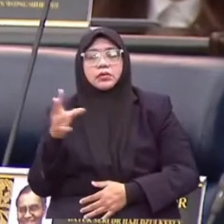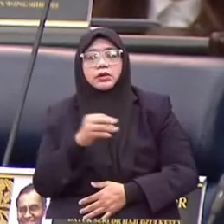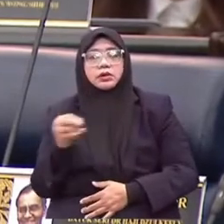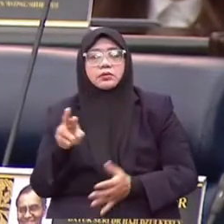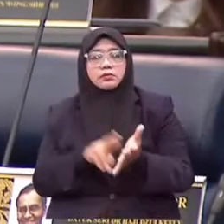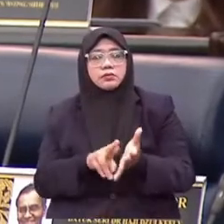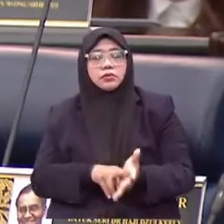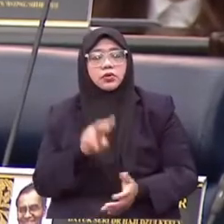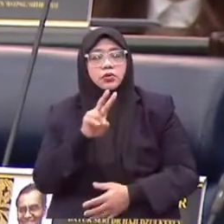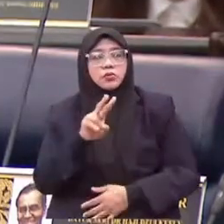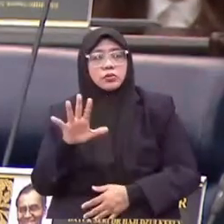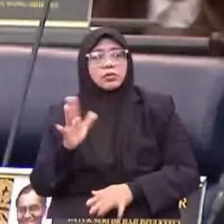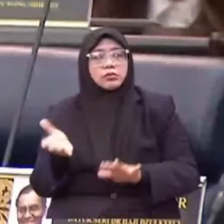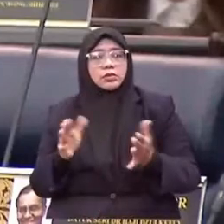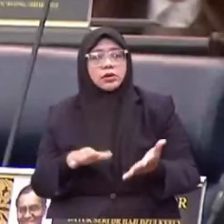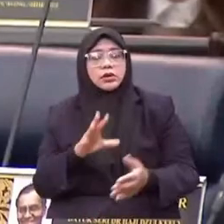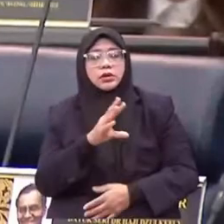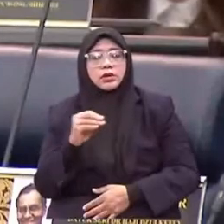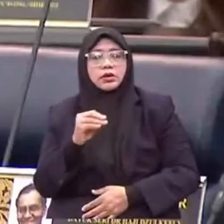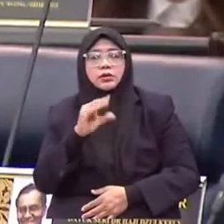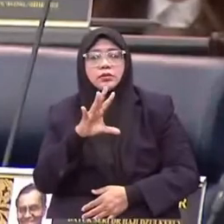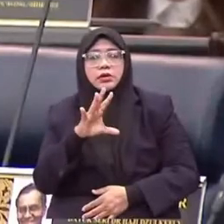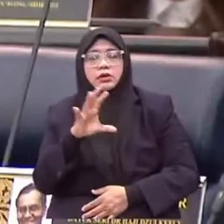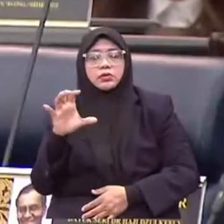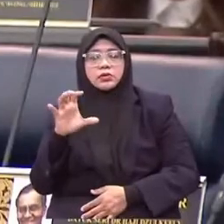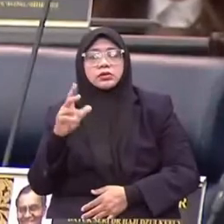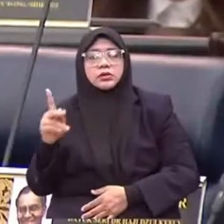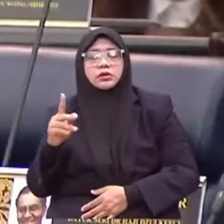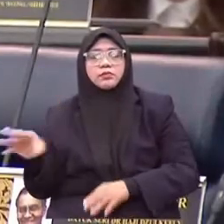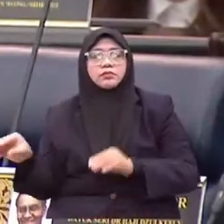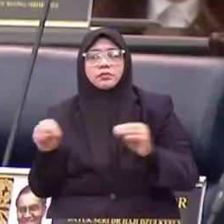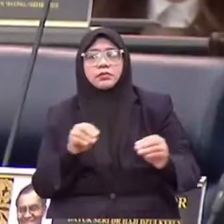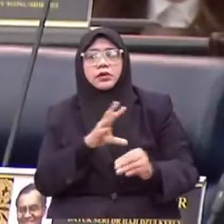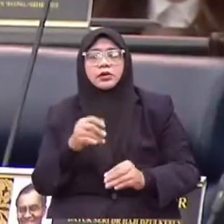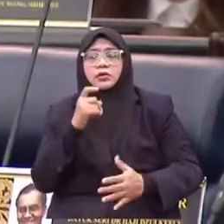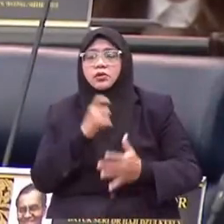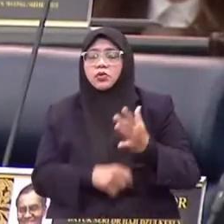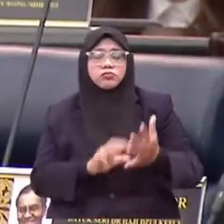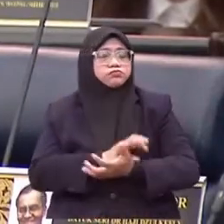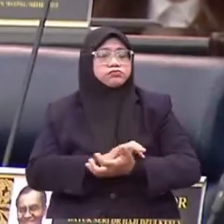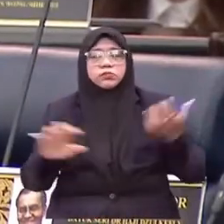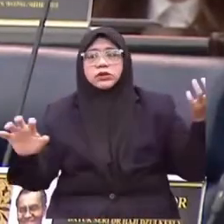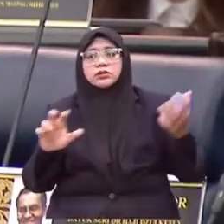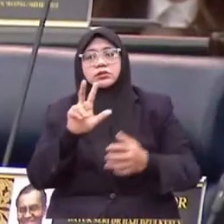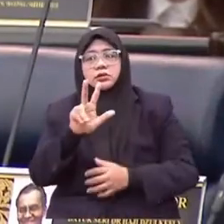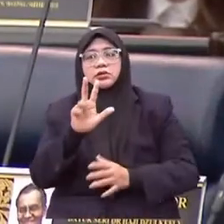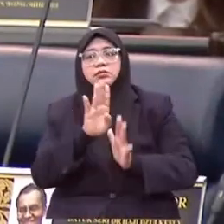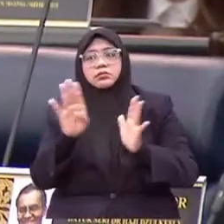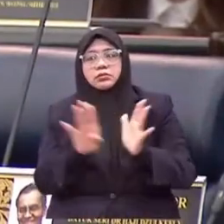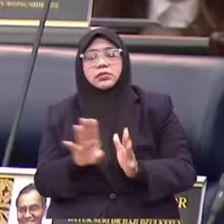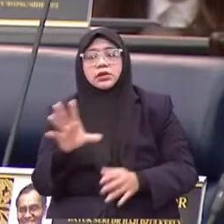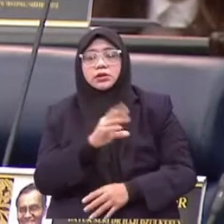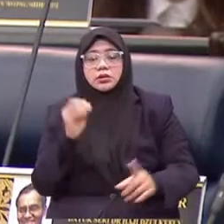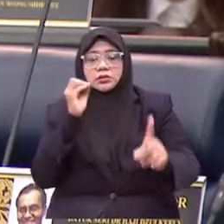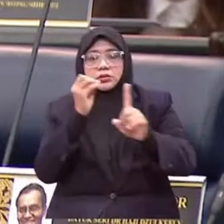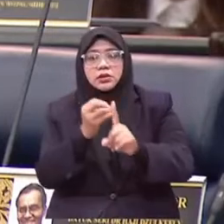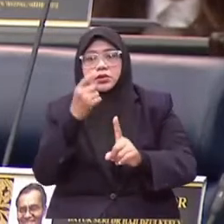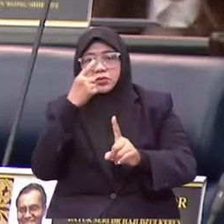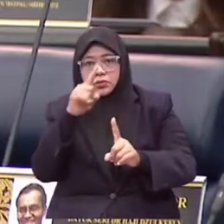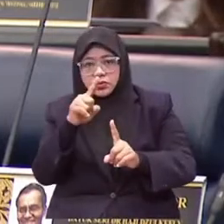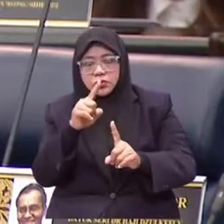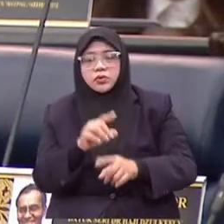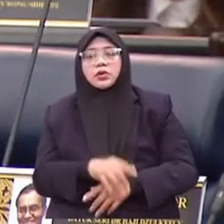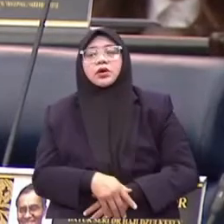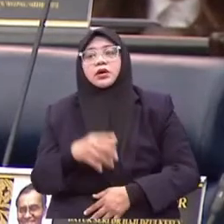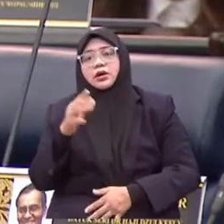mereka 25 kematian 500.000 orang bertahan dengan kos kemusnahan 3 film ringki antara objective